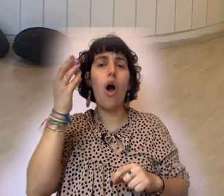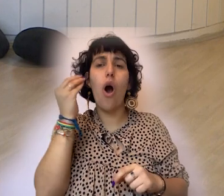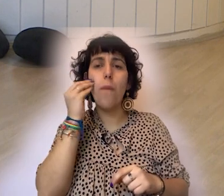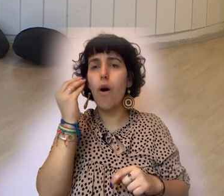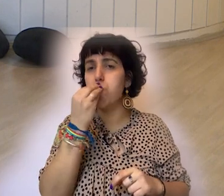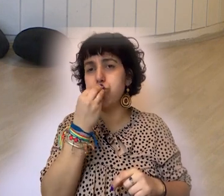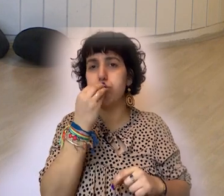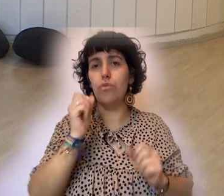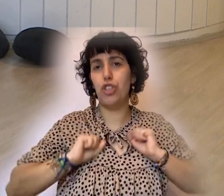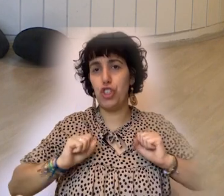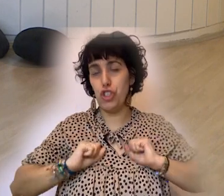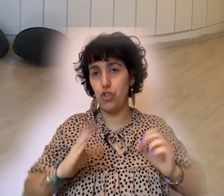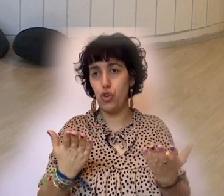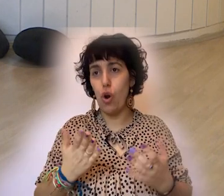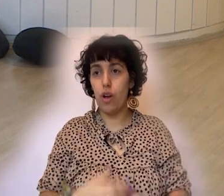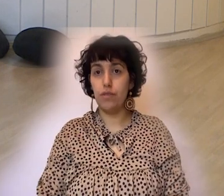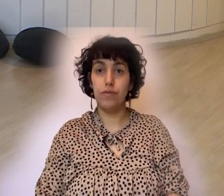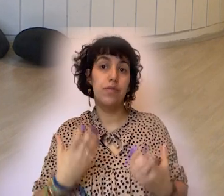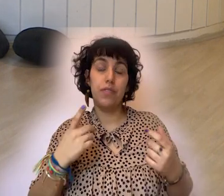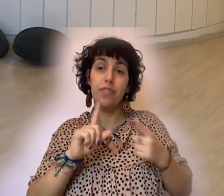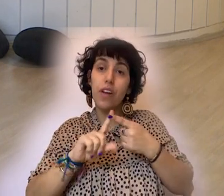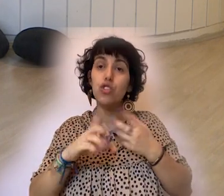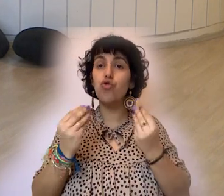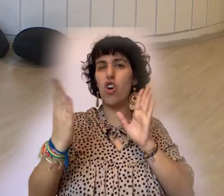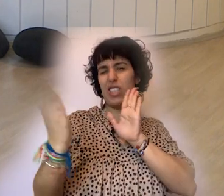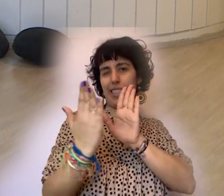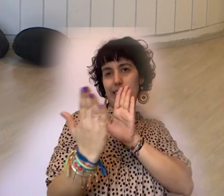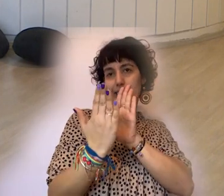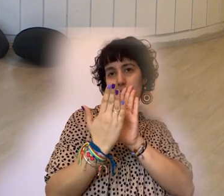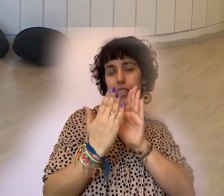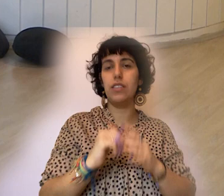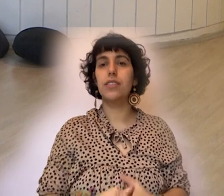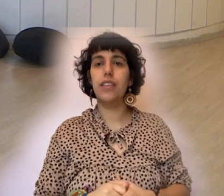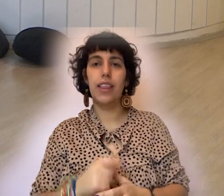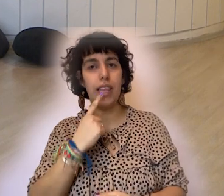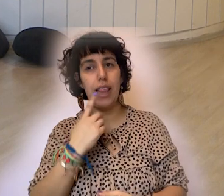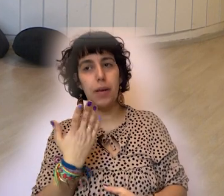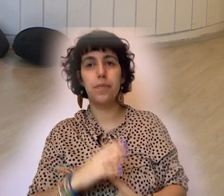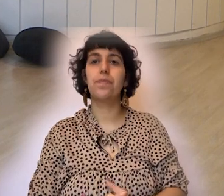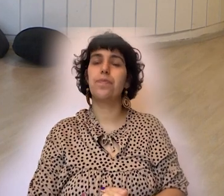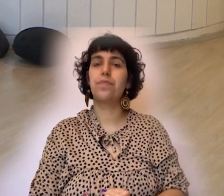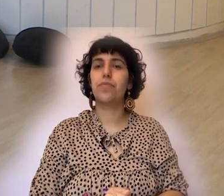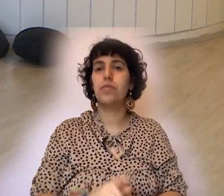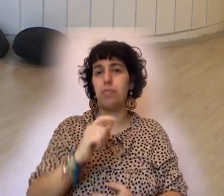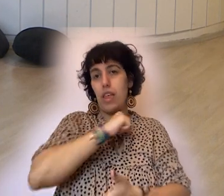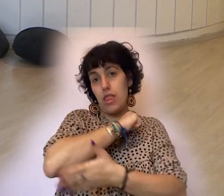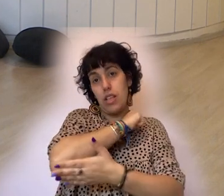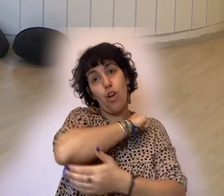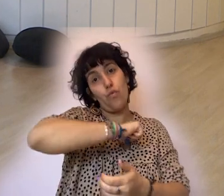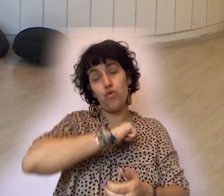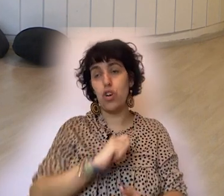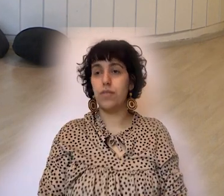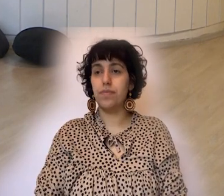bizim var teyze çok sık kullandığımız ev bol yani dirsek kuruluşlarımız var bu dirsek vuruşları gerçekten sert bir